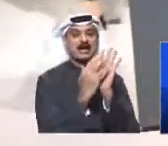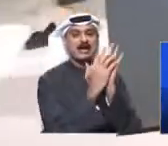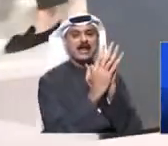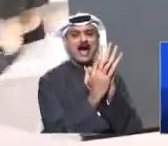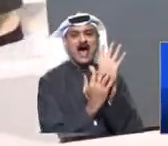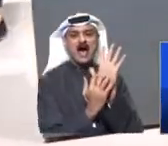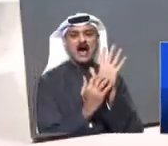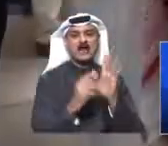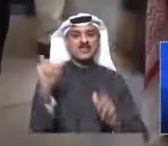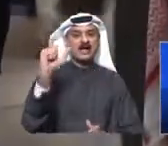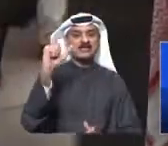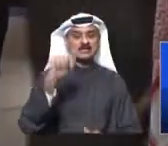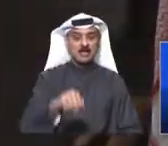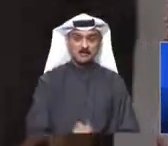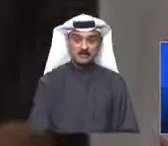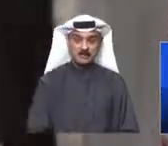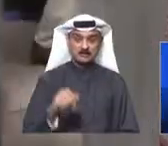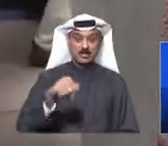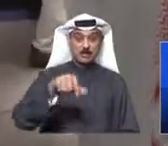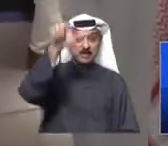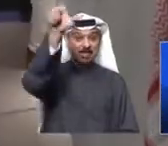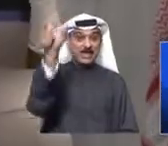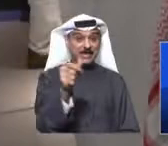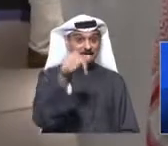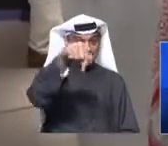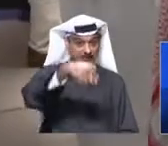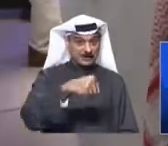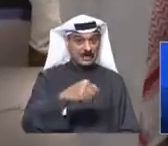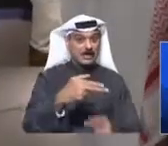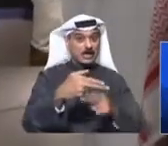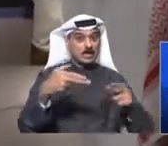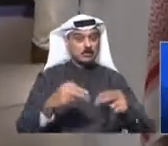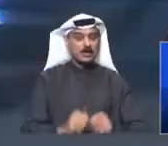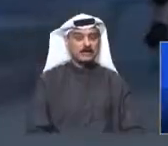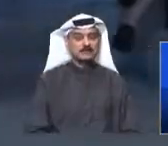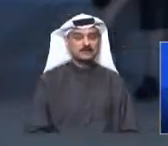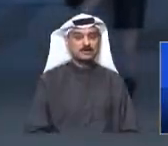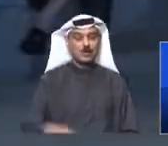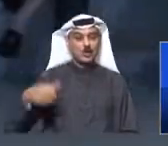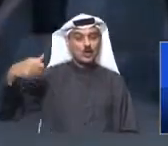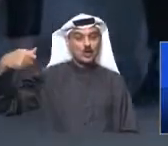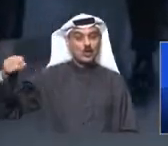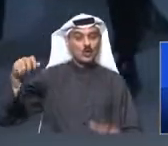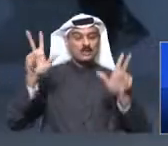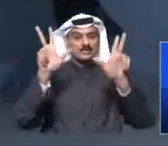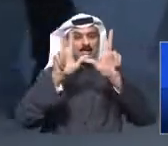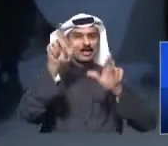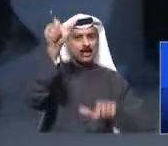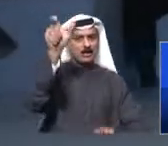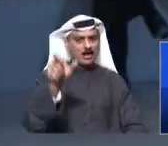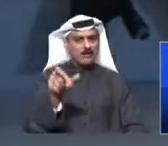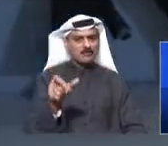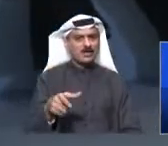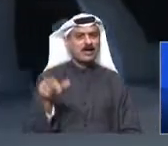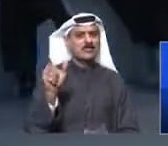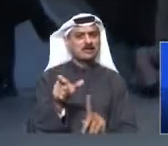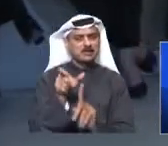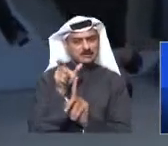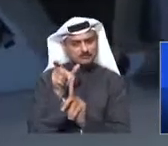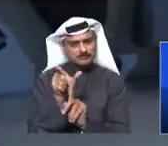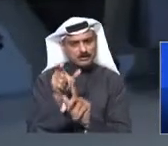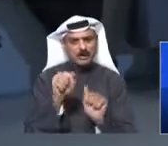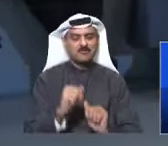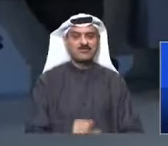متحف بارجيلو بفلورنسا إلى الكويت برعاية وزير الإعلام والثقافة وزير الدولة لشؤون الشباب عبد